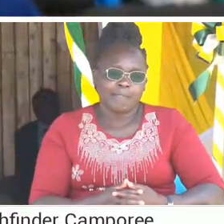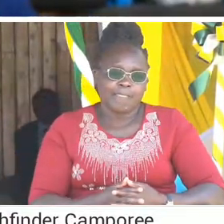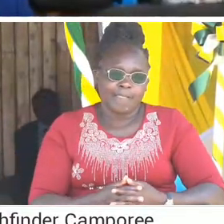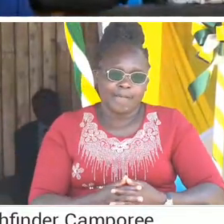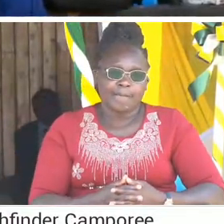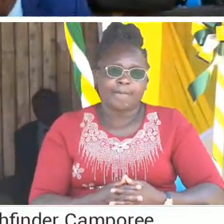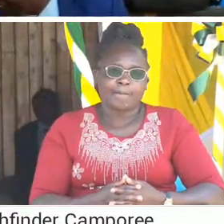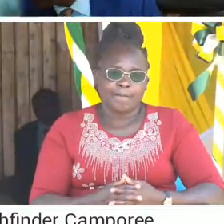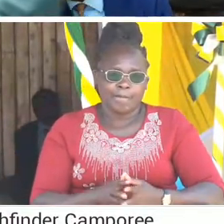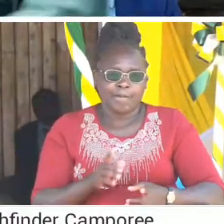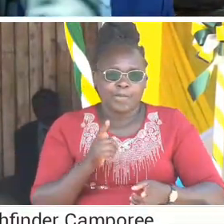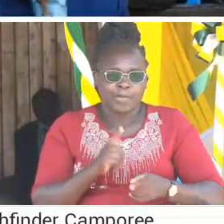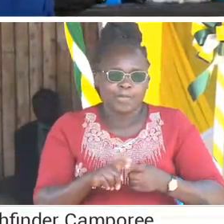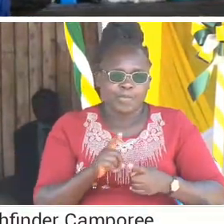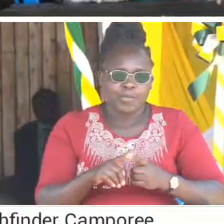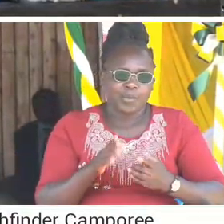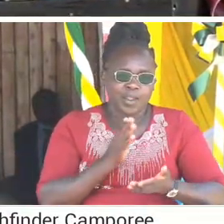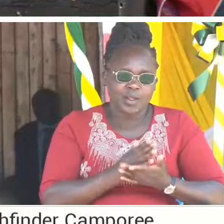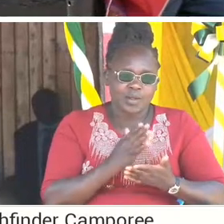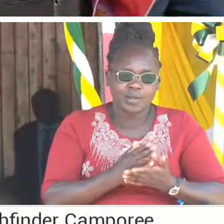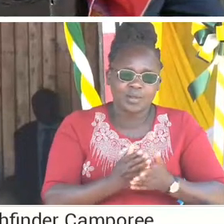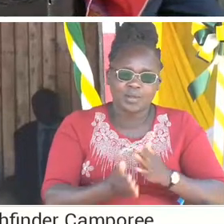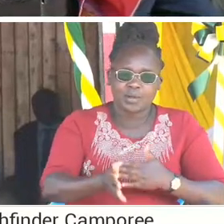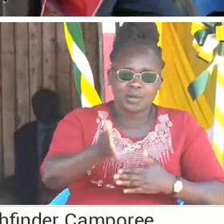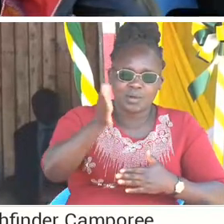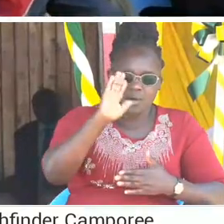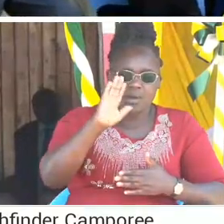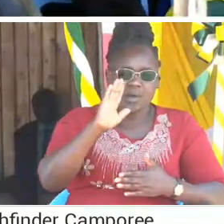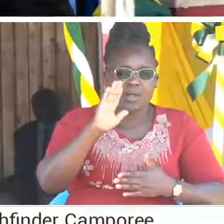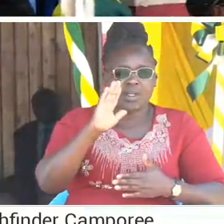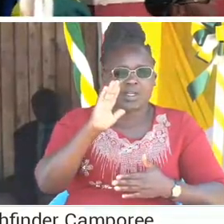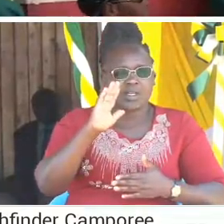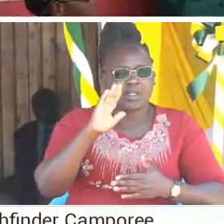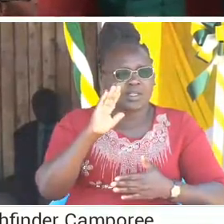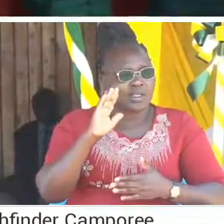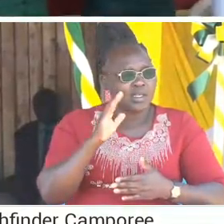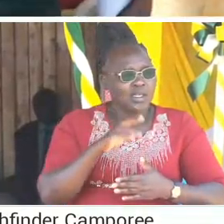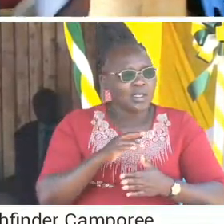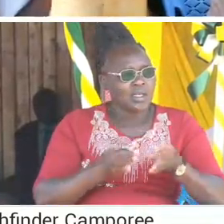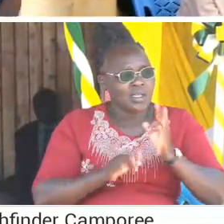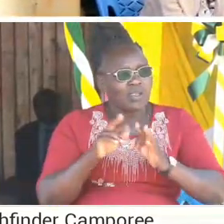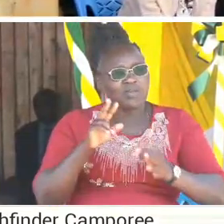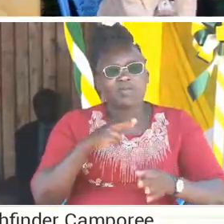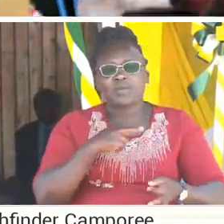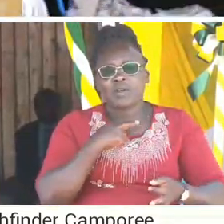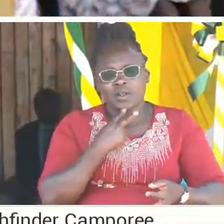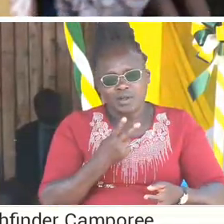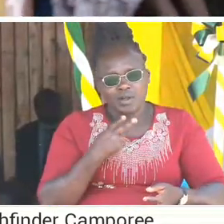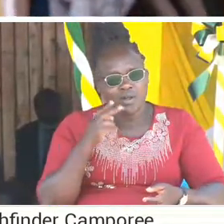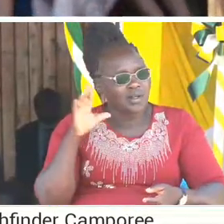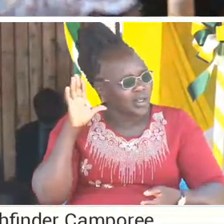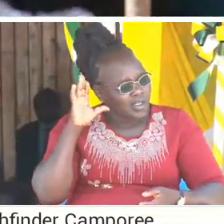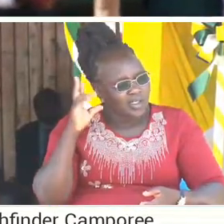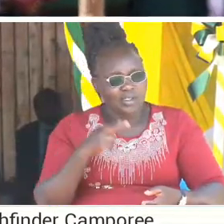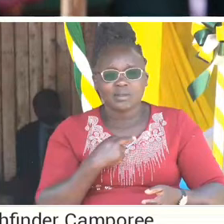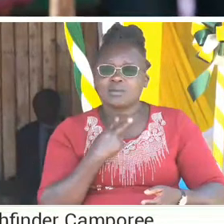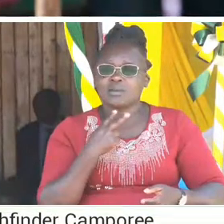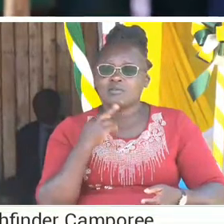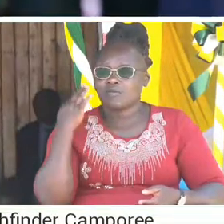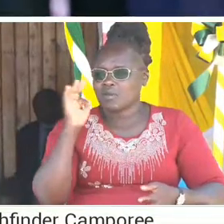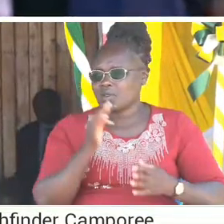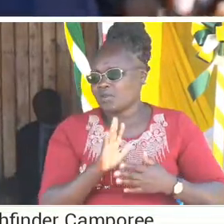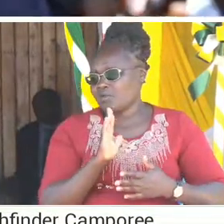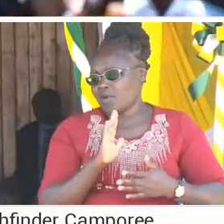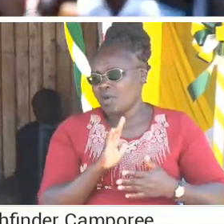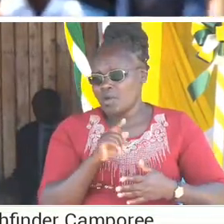lake, hata huyo mtoto ataleleka. Jamani, Bwana asifiwe. Yaani ngoja niwaambie, hata taifa letu hili la